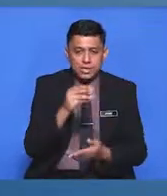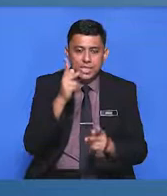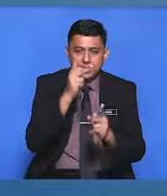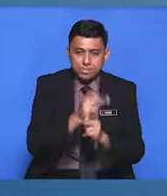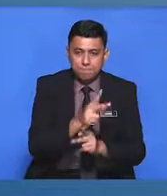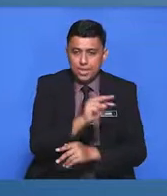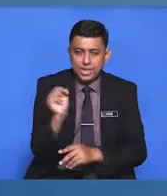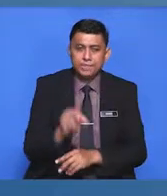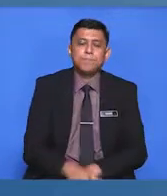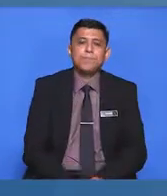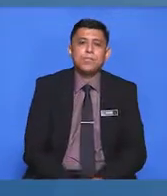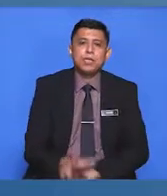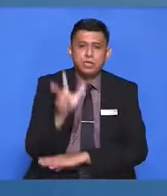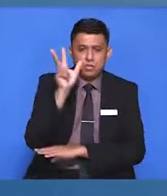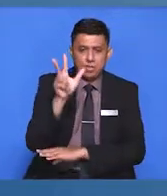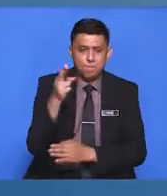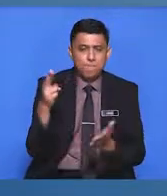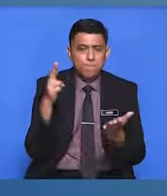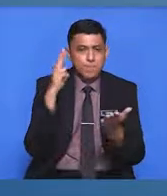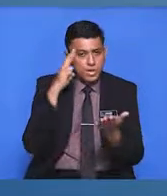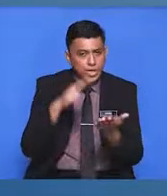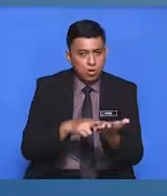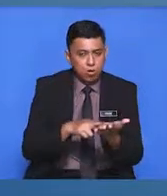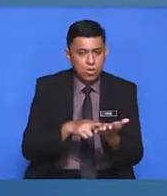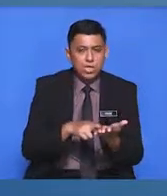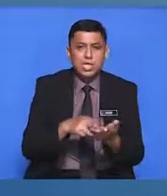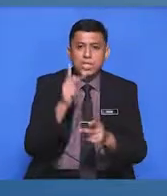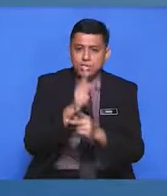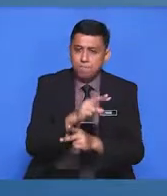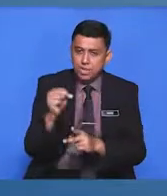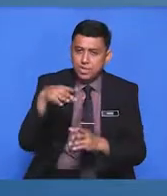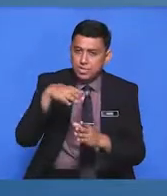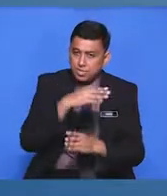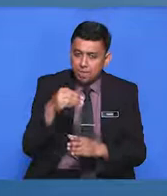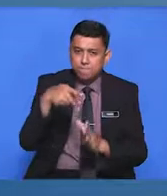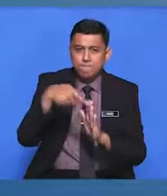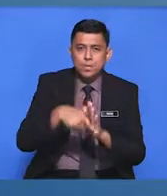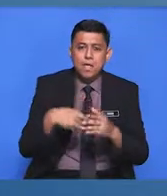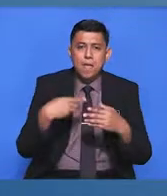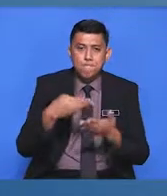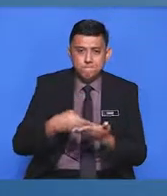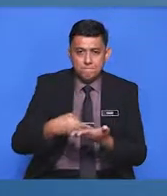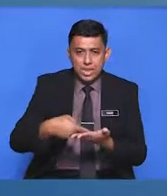Ketiga, merekod simpanan dan perbelanjaan daripada sumber kewangan.